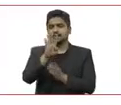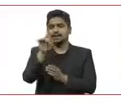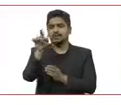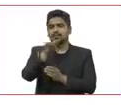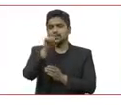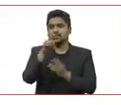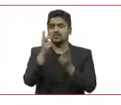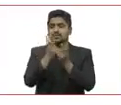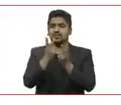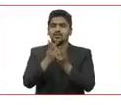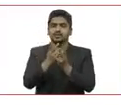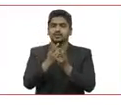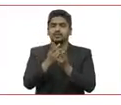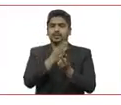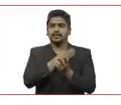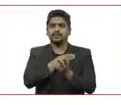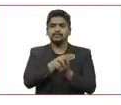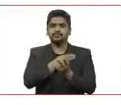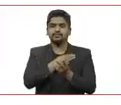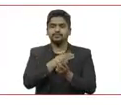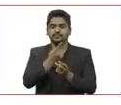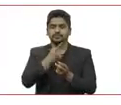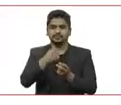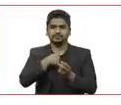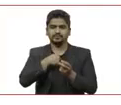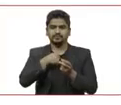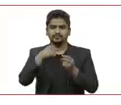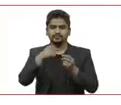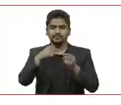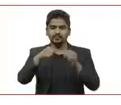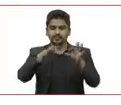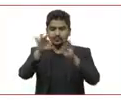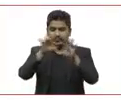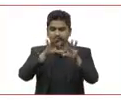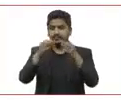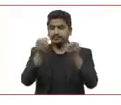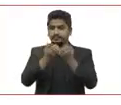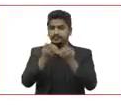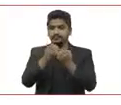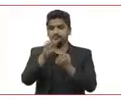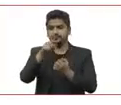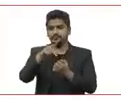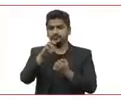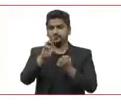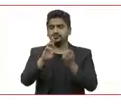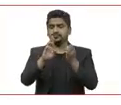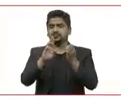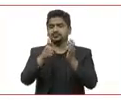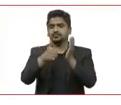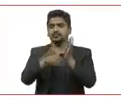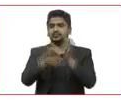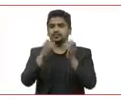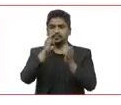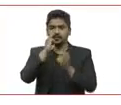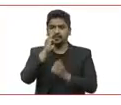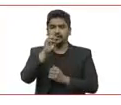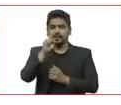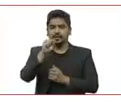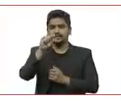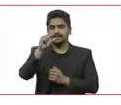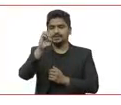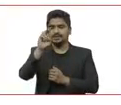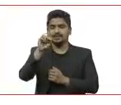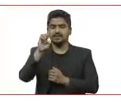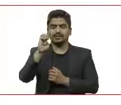4% जस्तोमा चाहिँ हामीले ऱ्यान्डमली लिएका स्याम्पलहरूको 4% PCR पोजिटिभहरूमा चाहिँ यस जिन